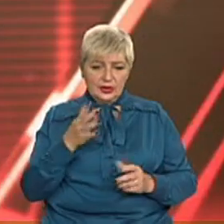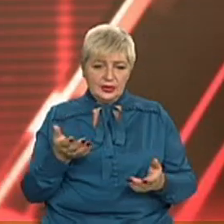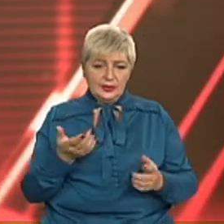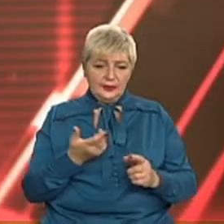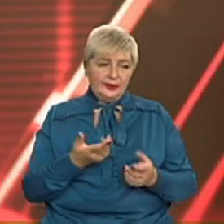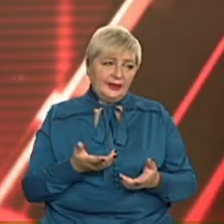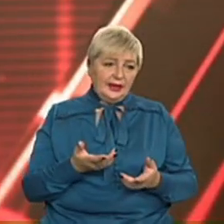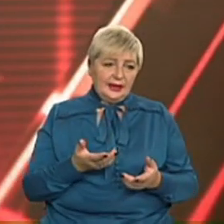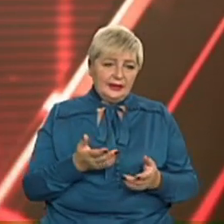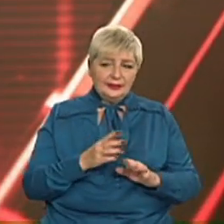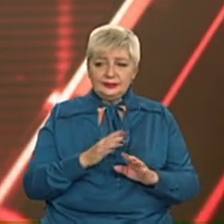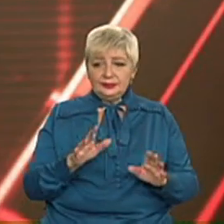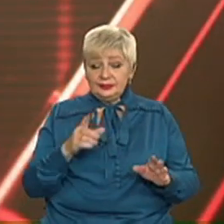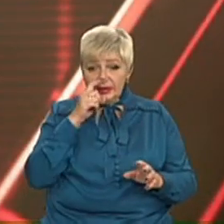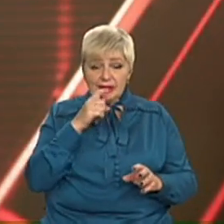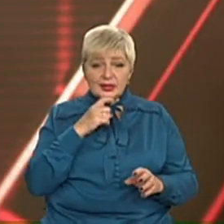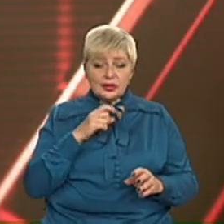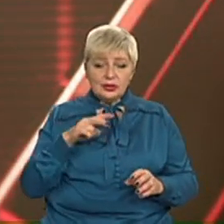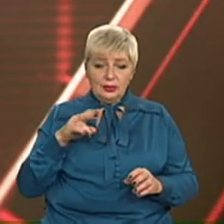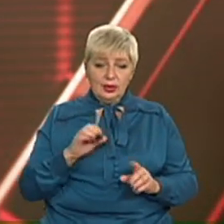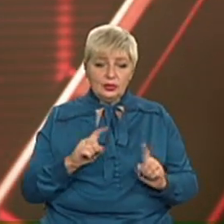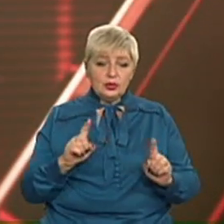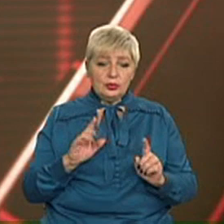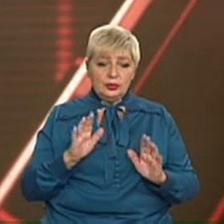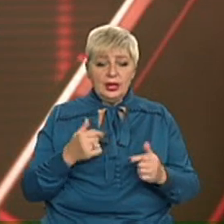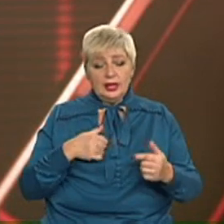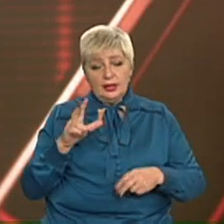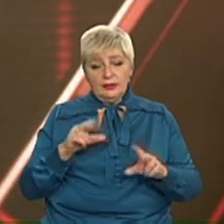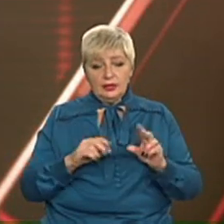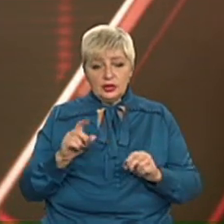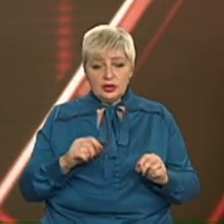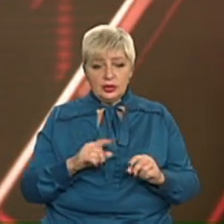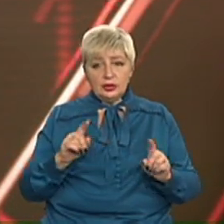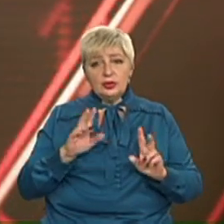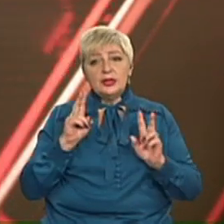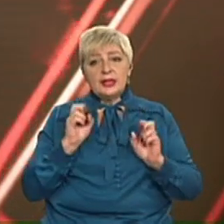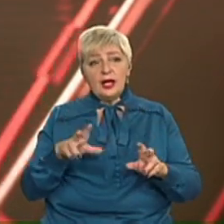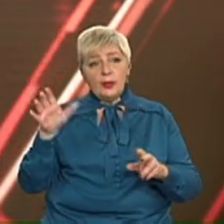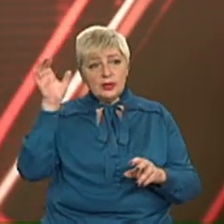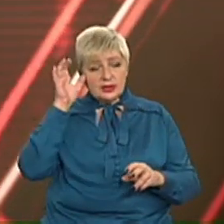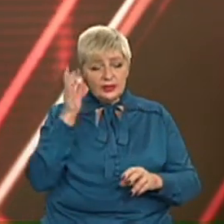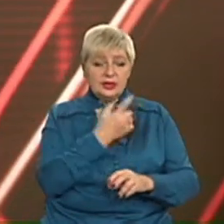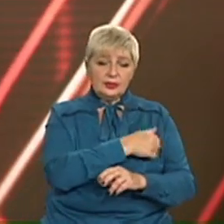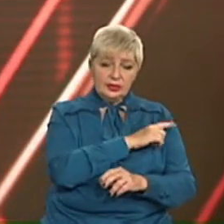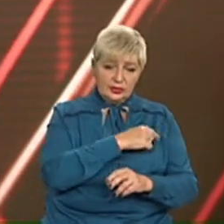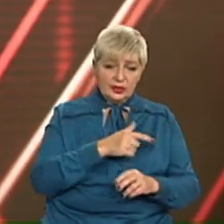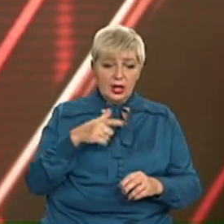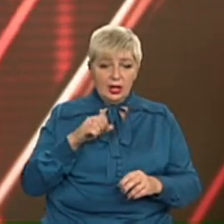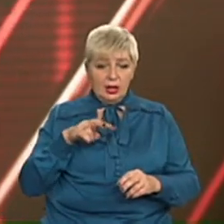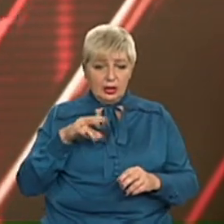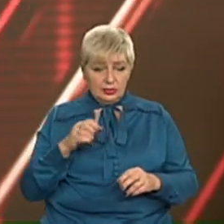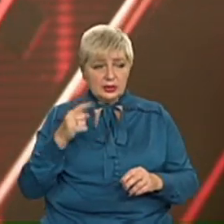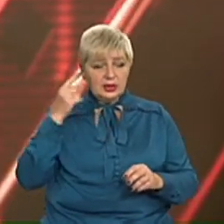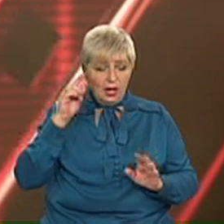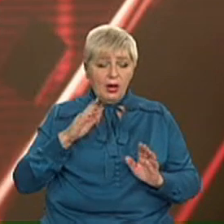Це не гірше, це не краще, це незрозуміло. Я вважаю все-таки, що як по освіті, так і по медичній галузі прийде розуміння, що